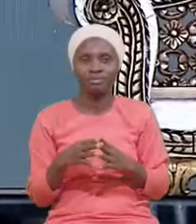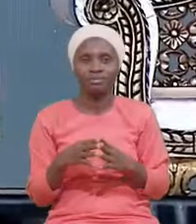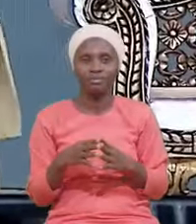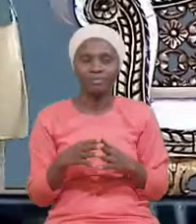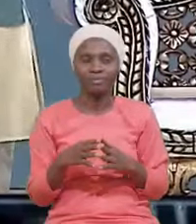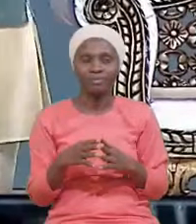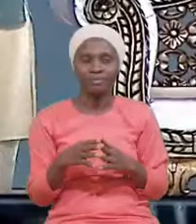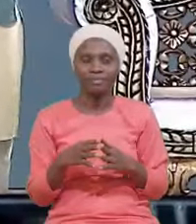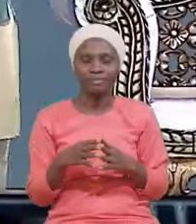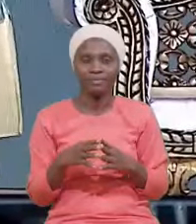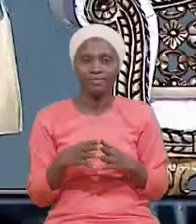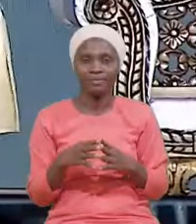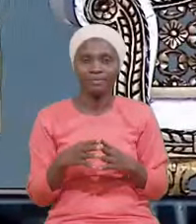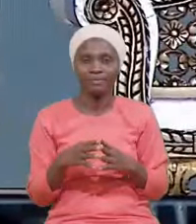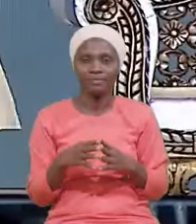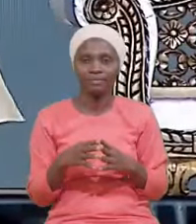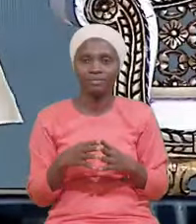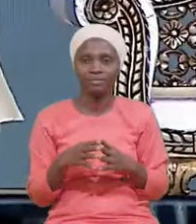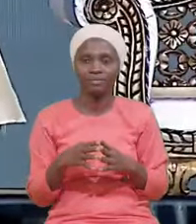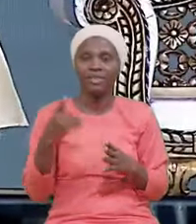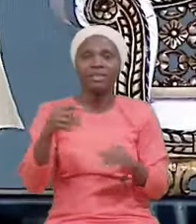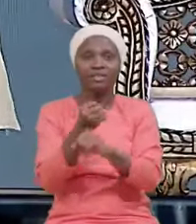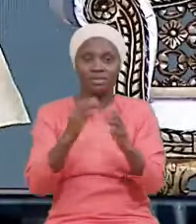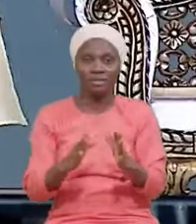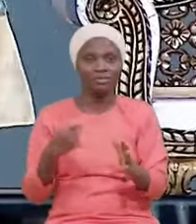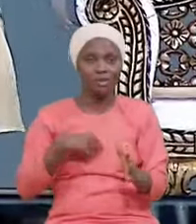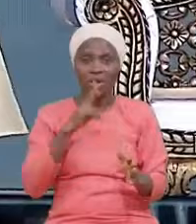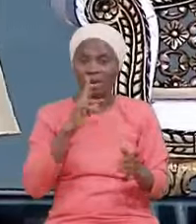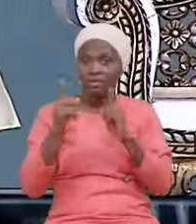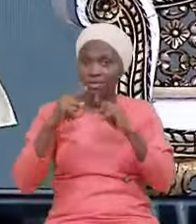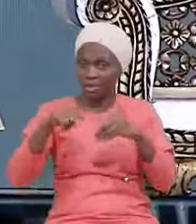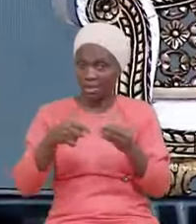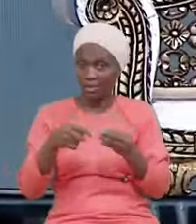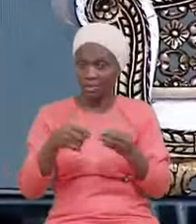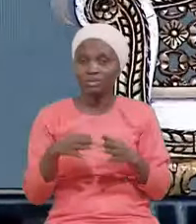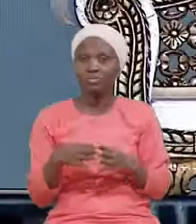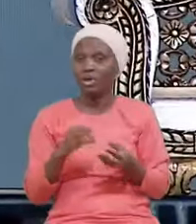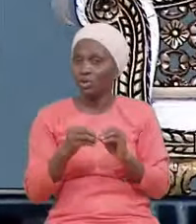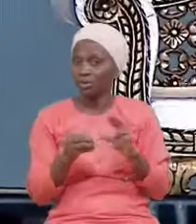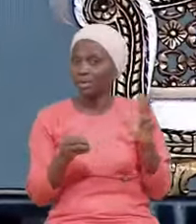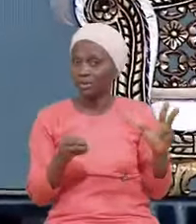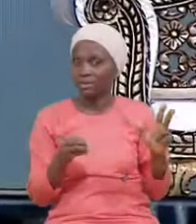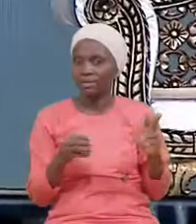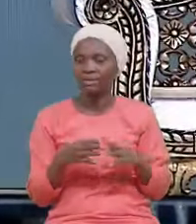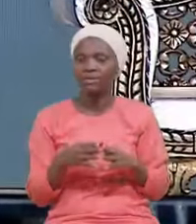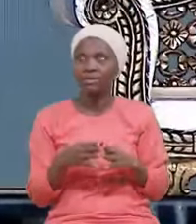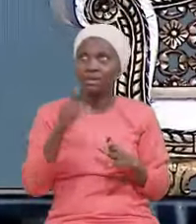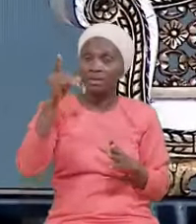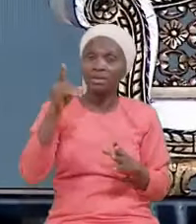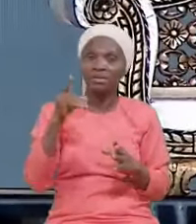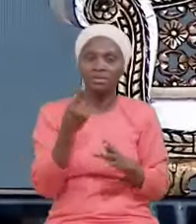తీతమైన రీతిలో విడుదల ఇచ్చువాడు. The savior we are talking about. ఈ రోజు ఆయన గురించి మాట్లాడుకుంటున్నాం. మూడవది the